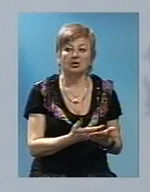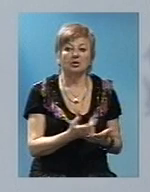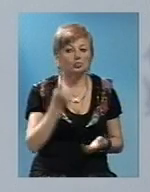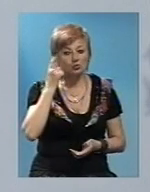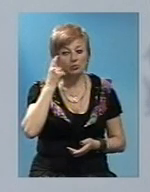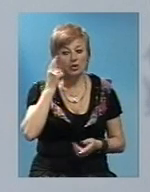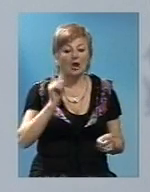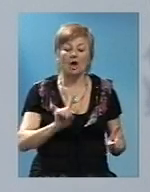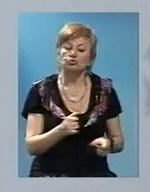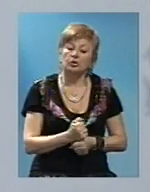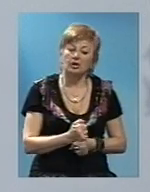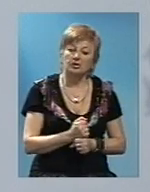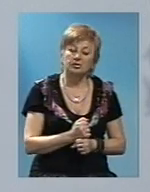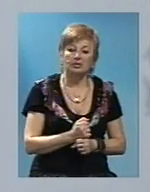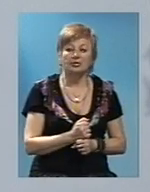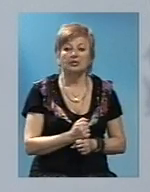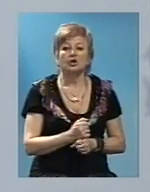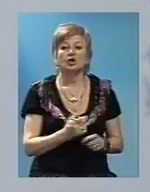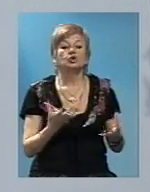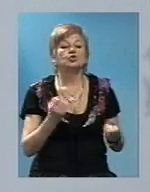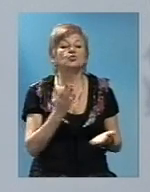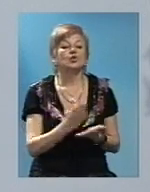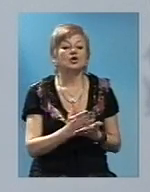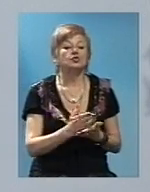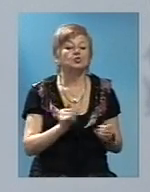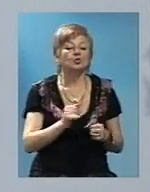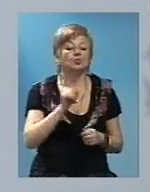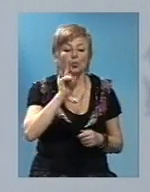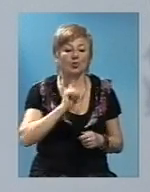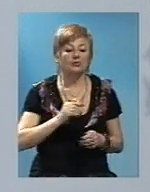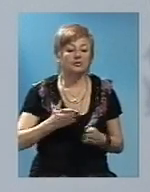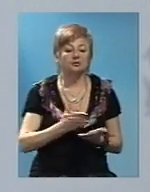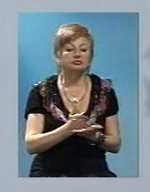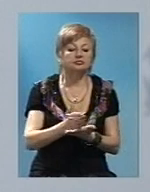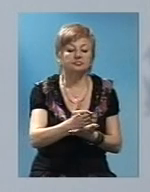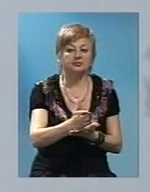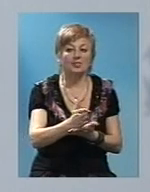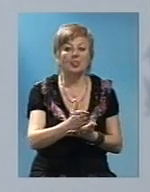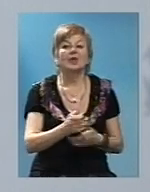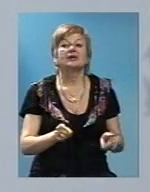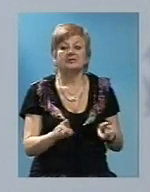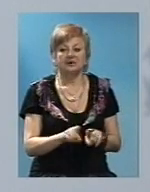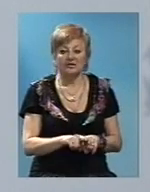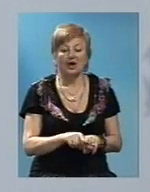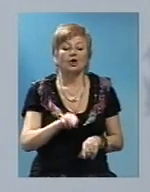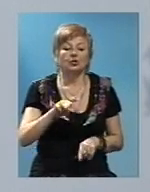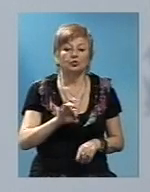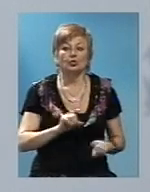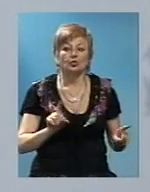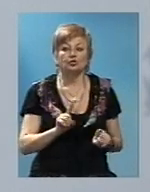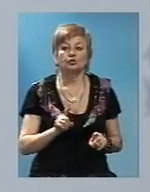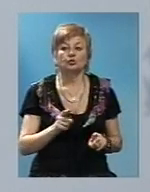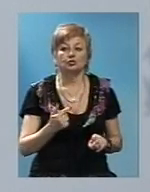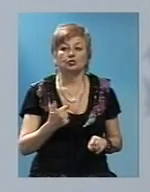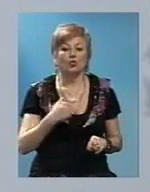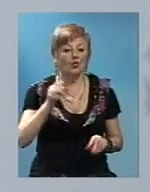думати, а що ж робити, які ще є варіанти, окрім цього. І це те, чому не вчать